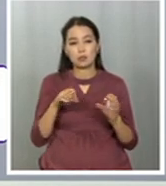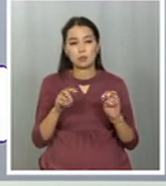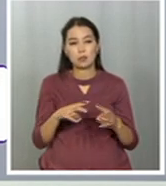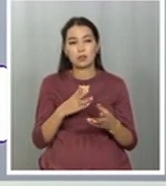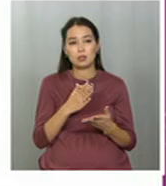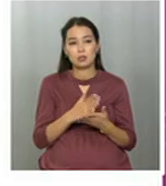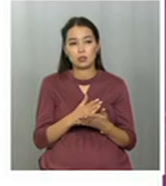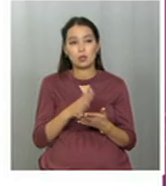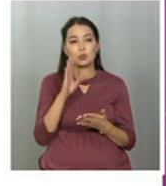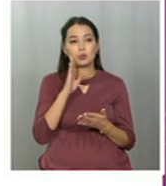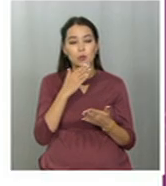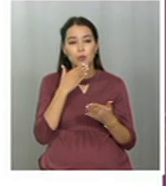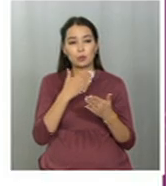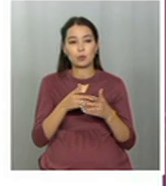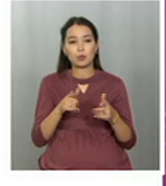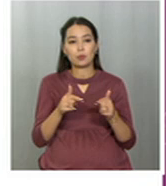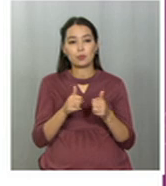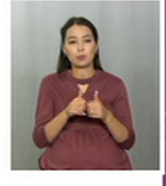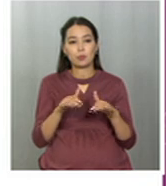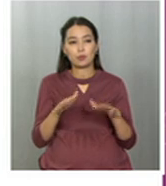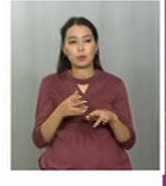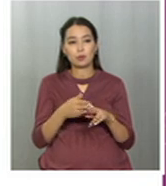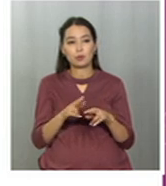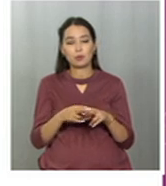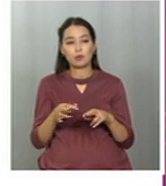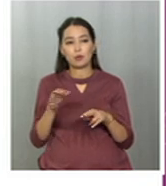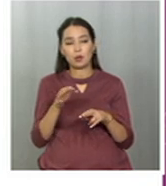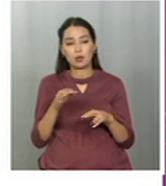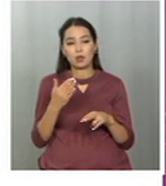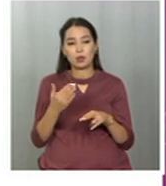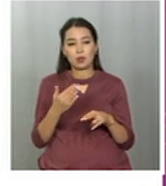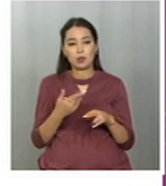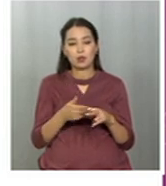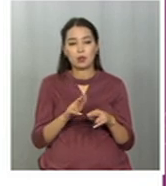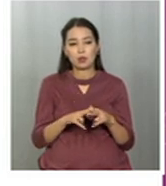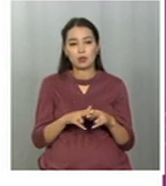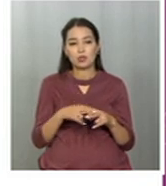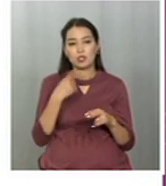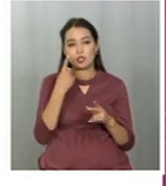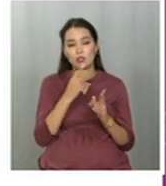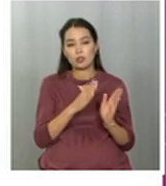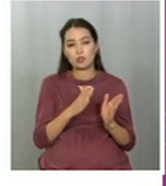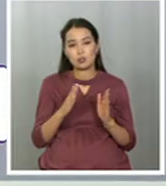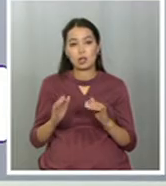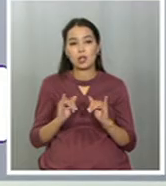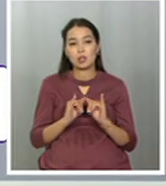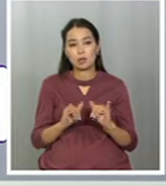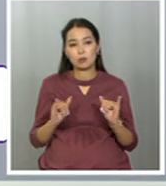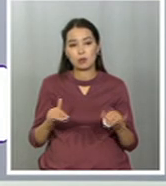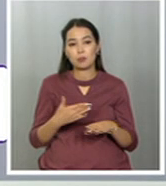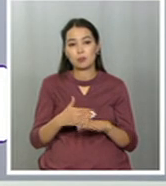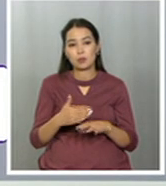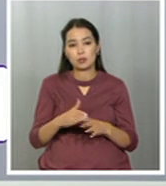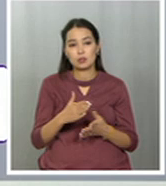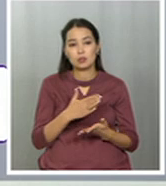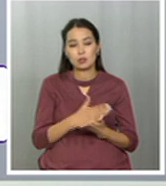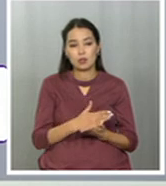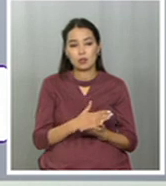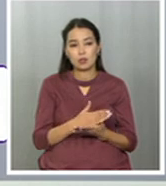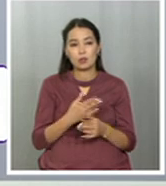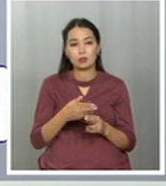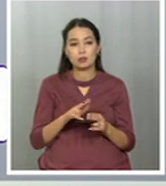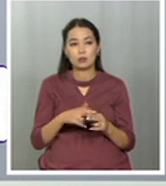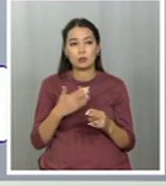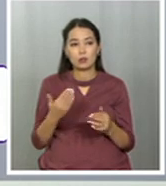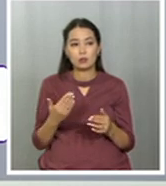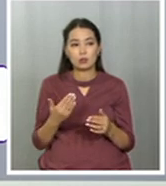жақын орналасу арқылы ол аумақтарда экономикалық аудандар бірте-бірте қалыптасып дами түседі екен. Оқушылар, сонымен бірге